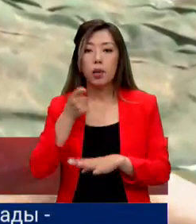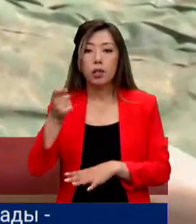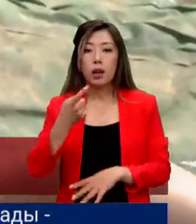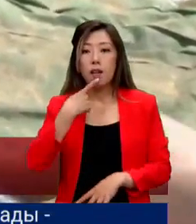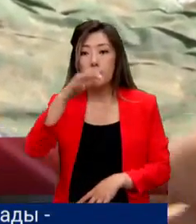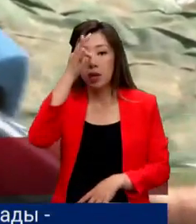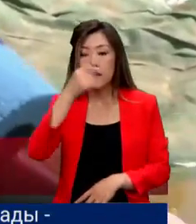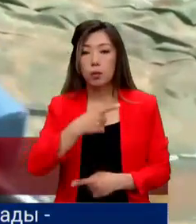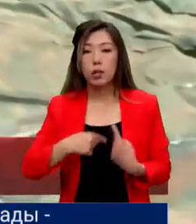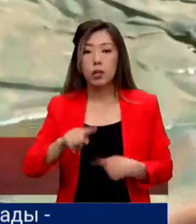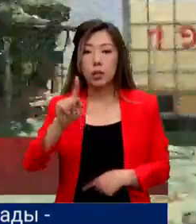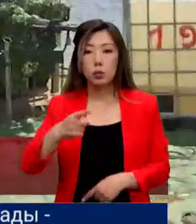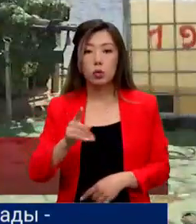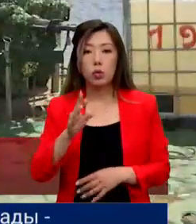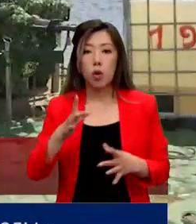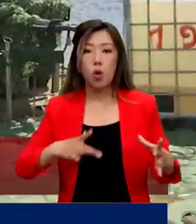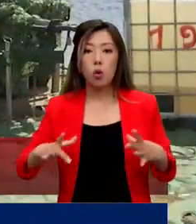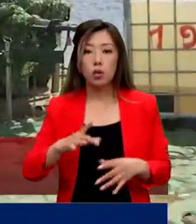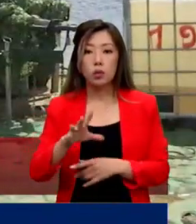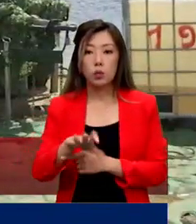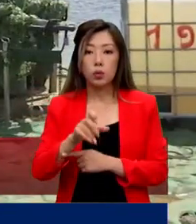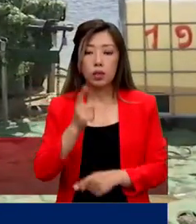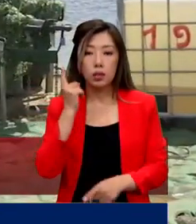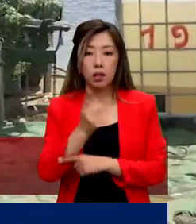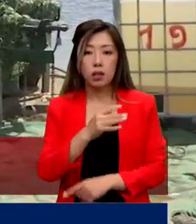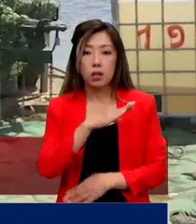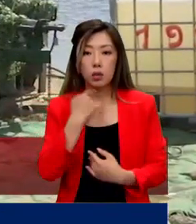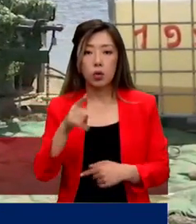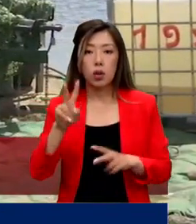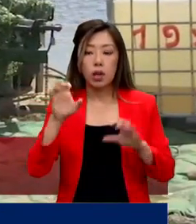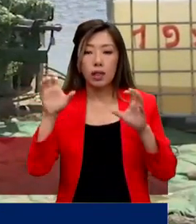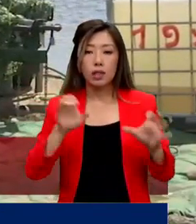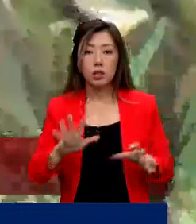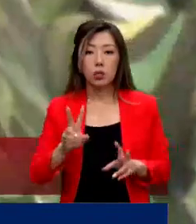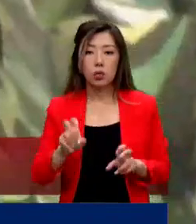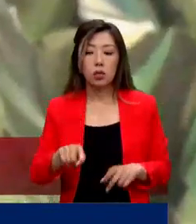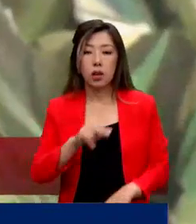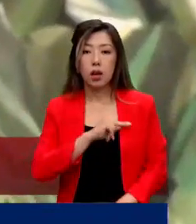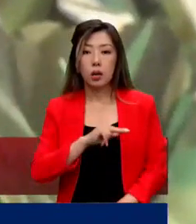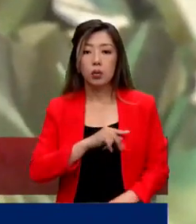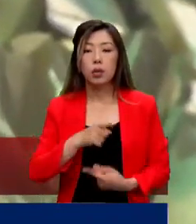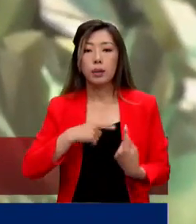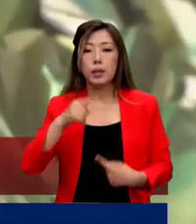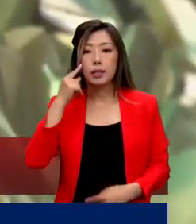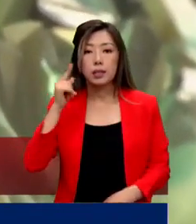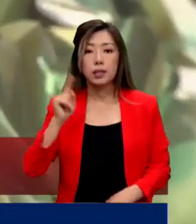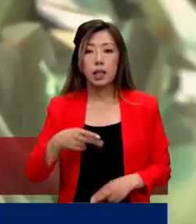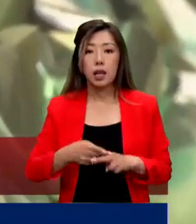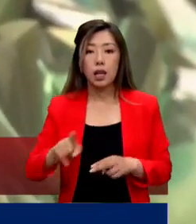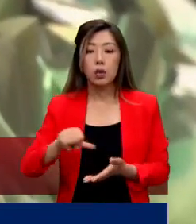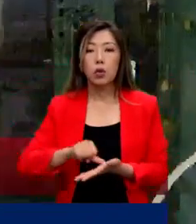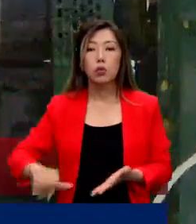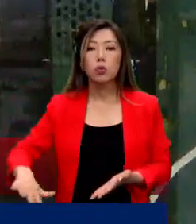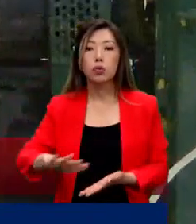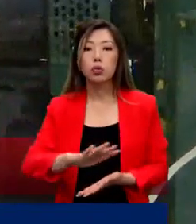чтобы прекратили осушать озеро, чтобы убрали этот насос, потому что он незаконным образом здесь работает. Мы знаем, что данный участок,